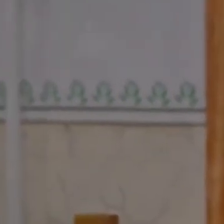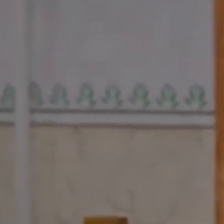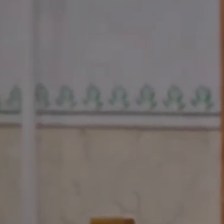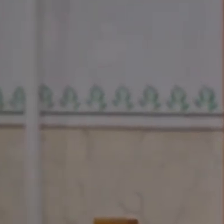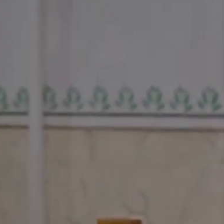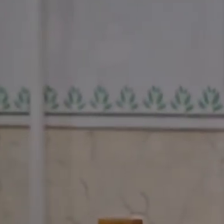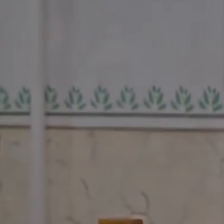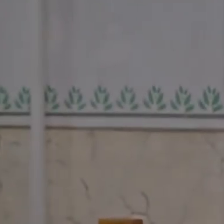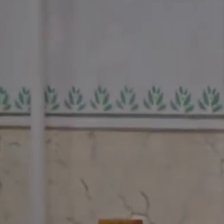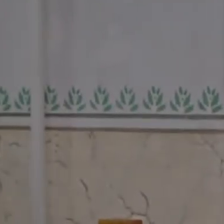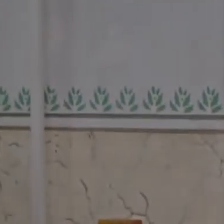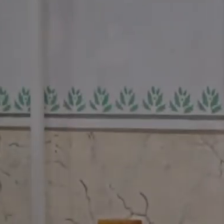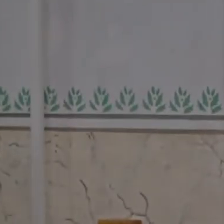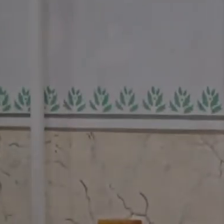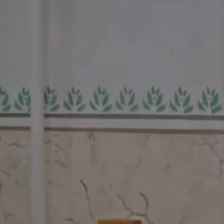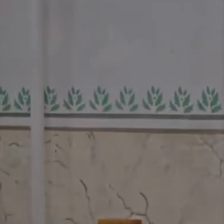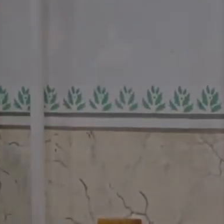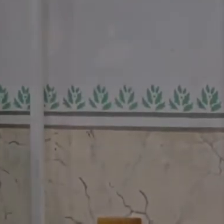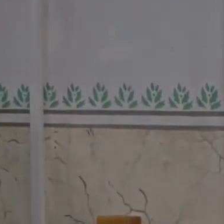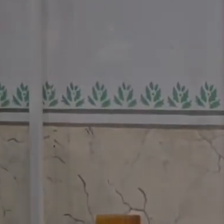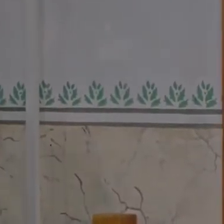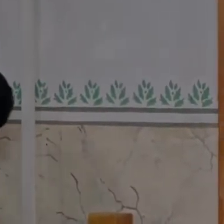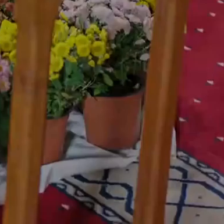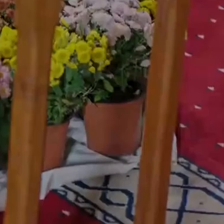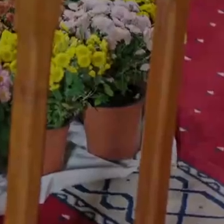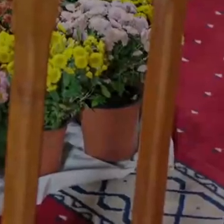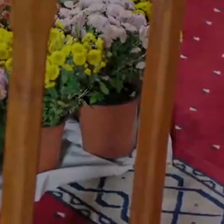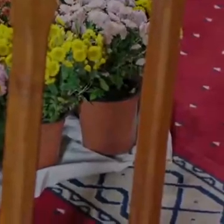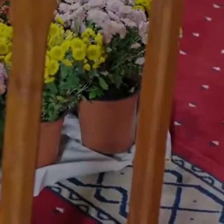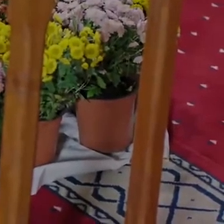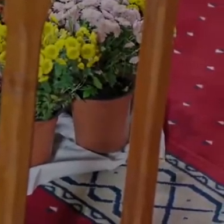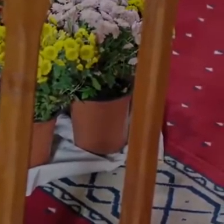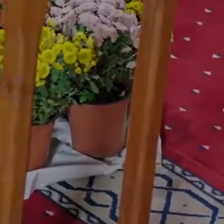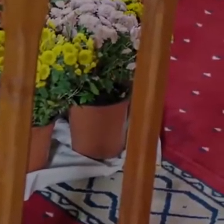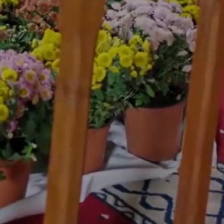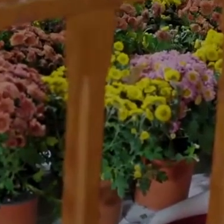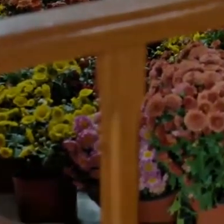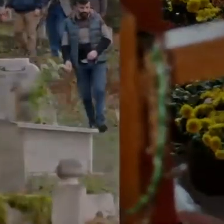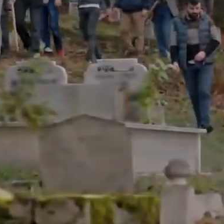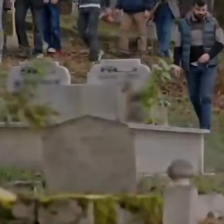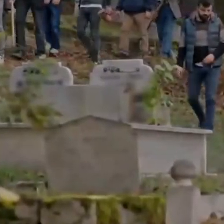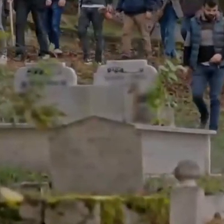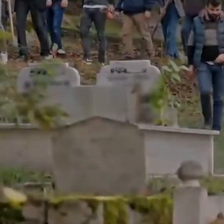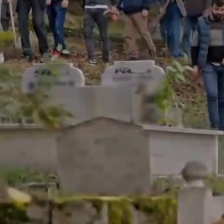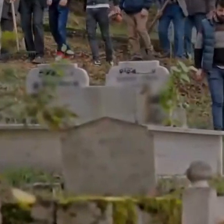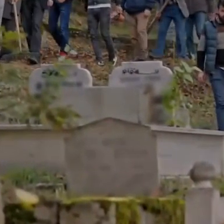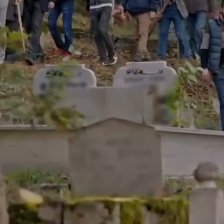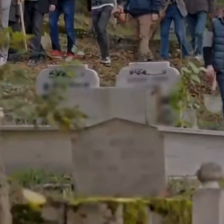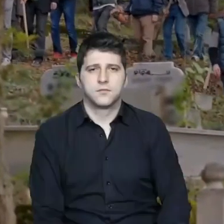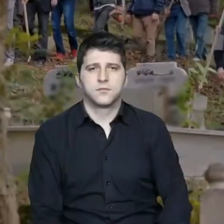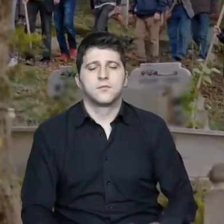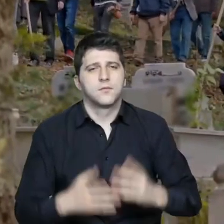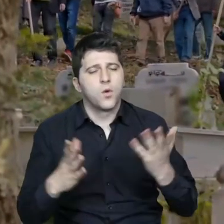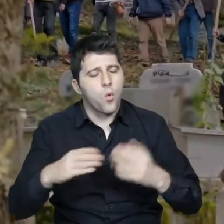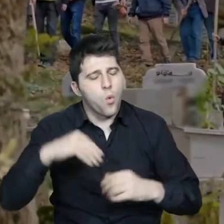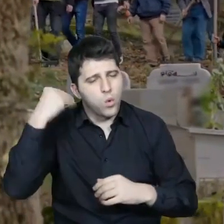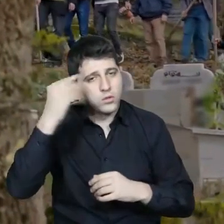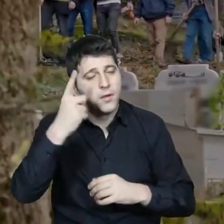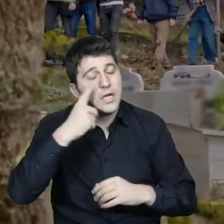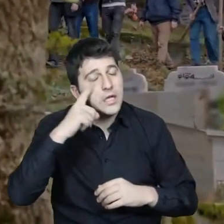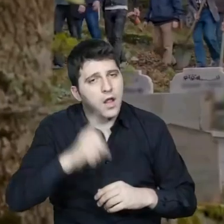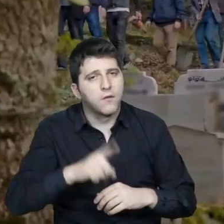sarığıyla geri çıktı. Sakallı, bıyıklı, zayıf biri. Bakışları çiçeklerde. Ya hocam Allah seni inandırsın.